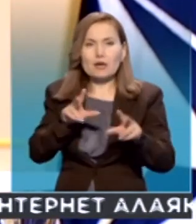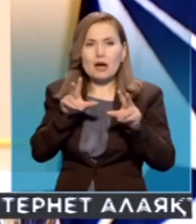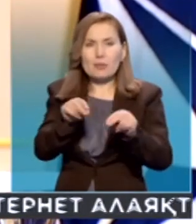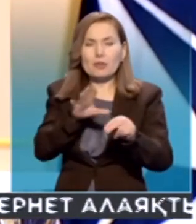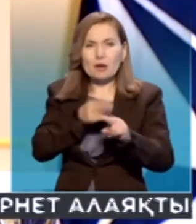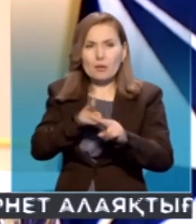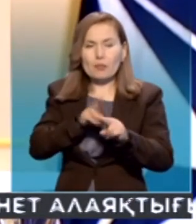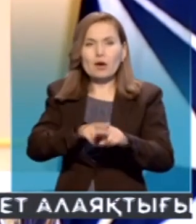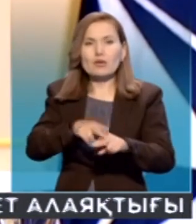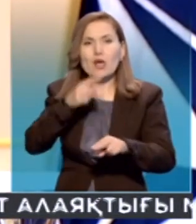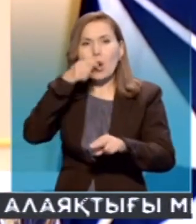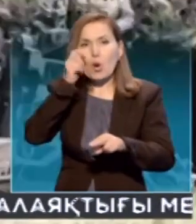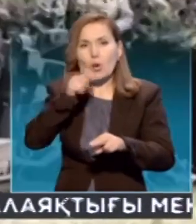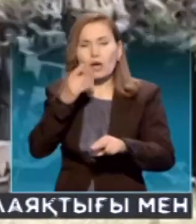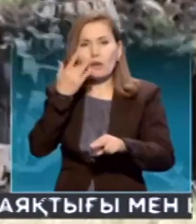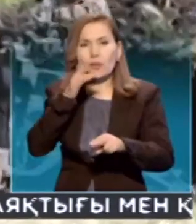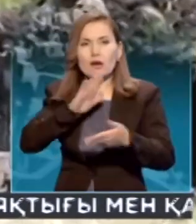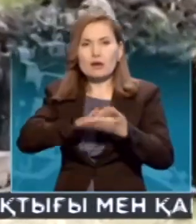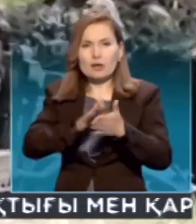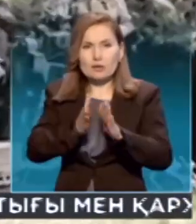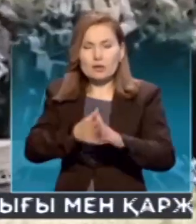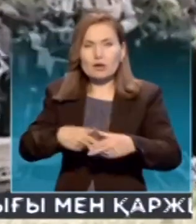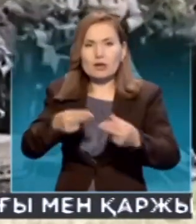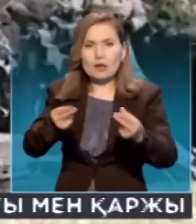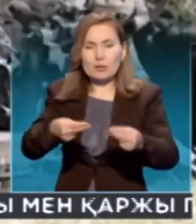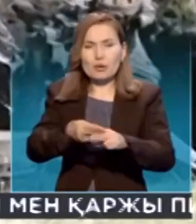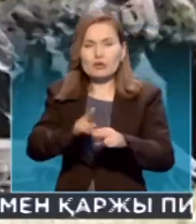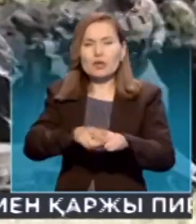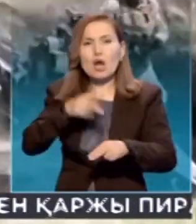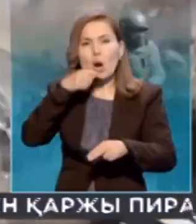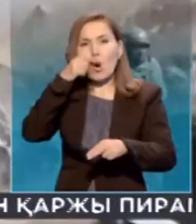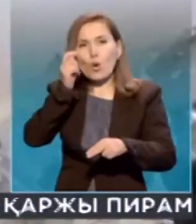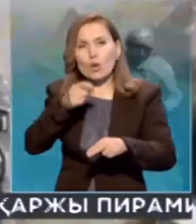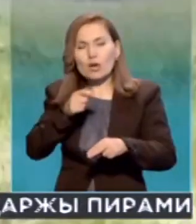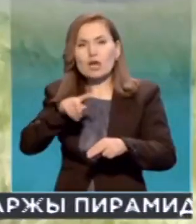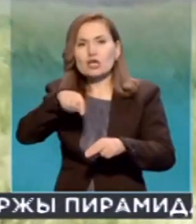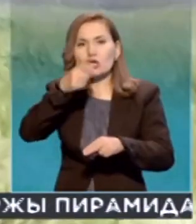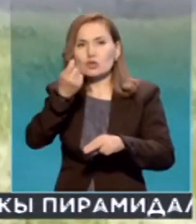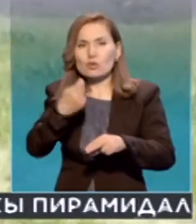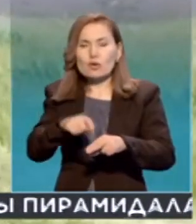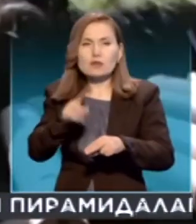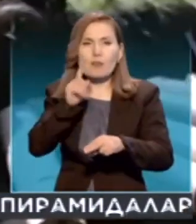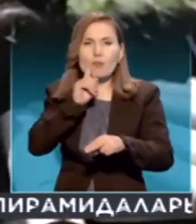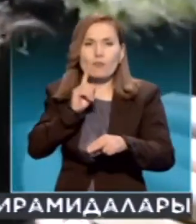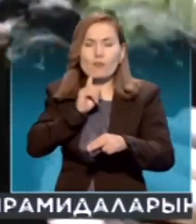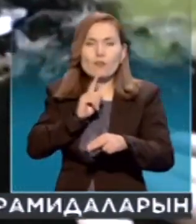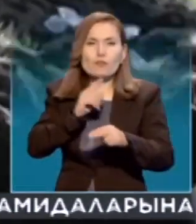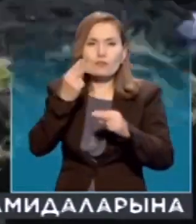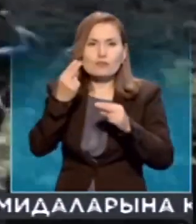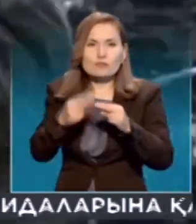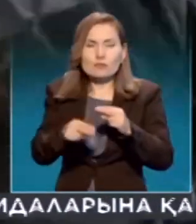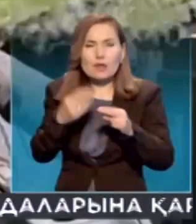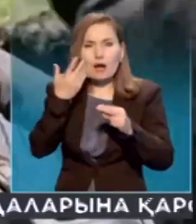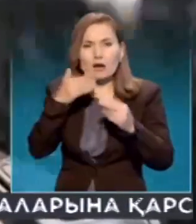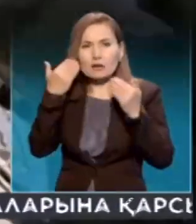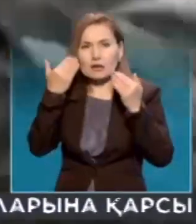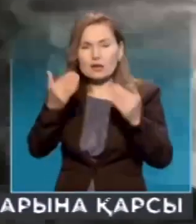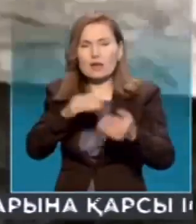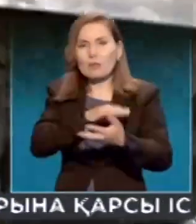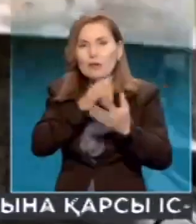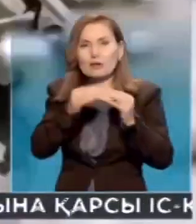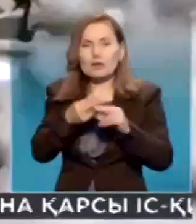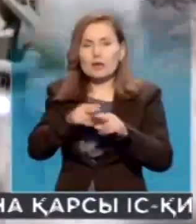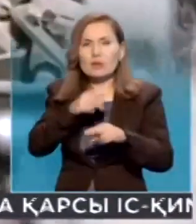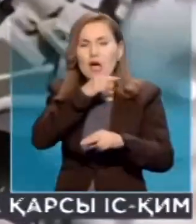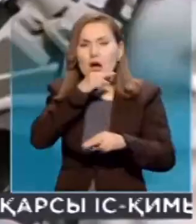арасында берік сенім бар. Украинада жағдай немен аяқталуы мүмкін? Сарапшылар бұл сауалға қатысты 5 сценарийді атайды. Біріншісіне